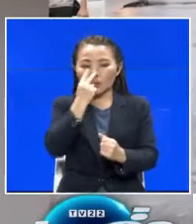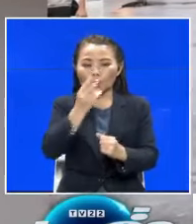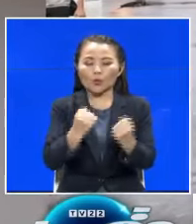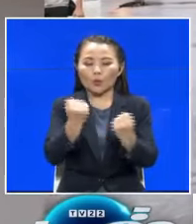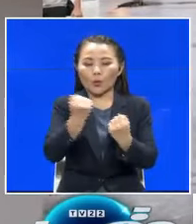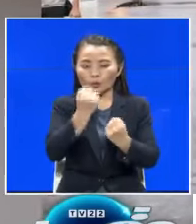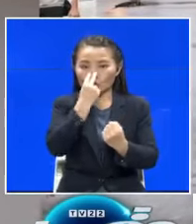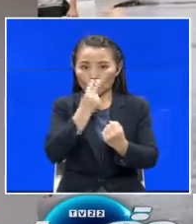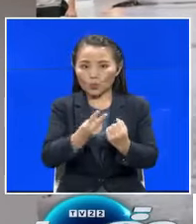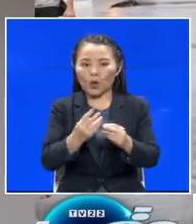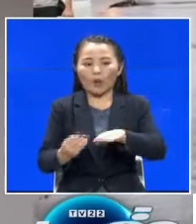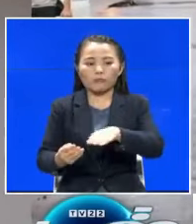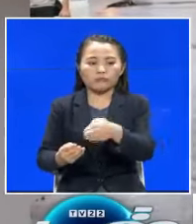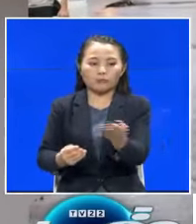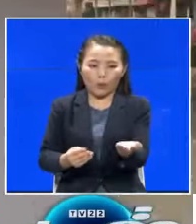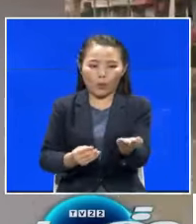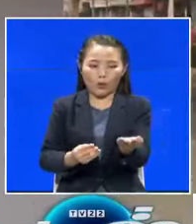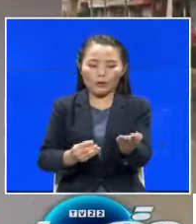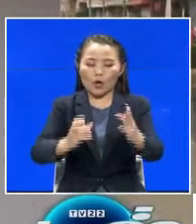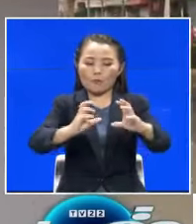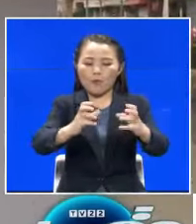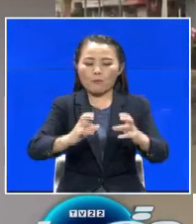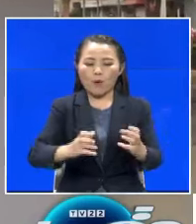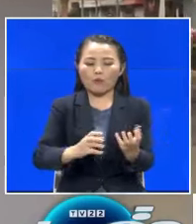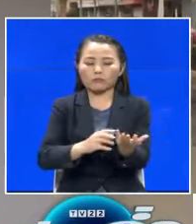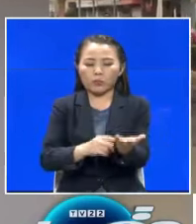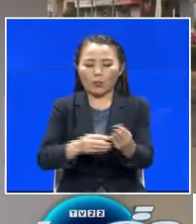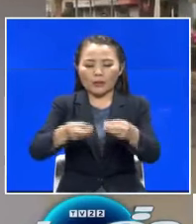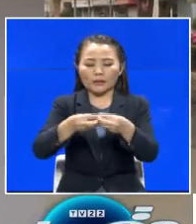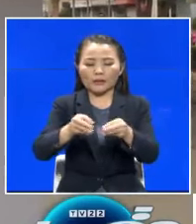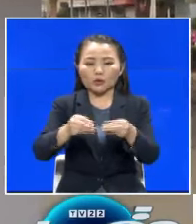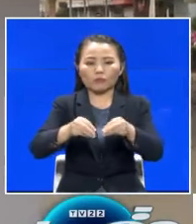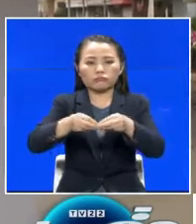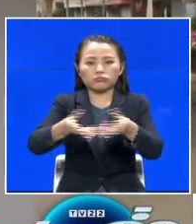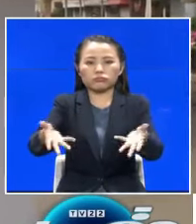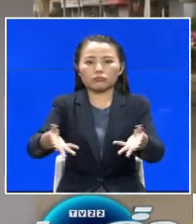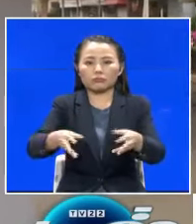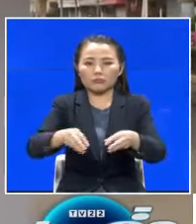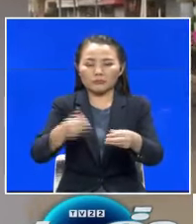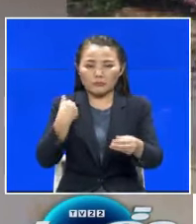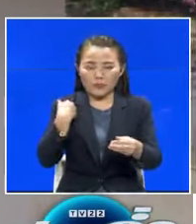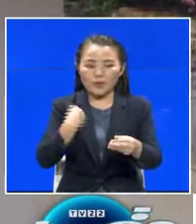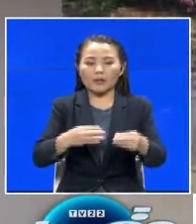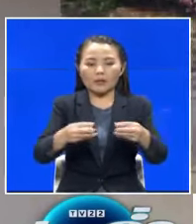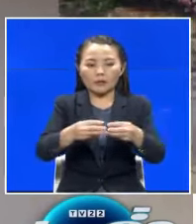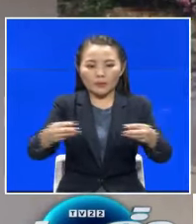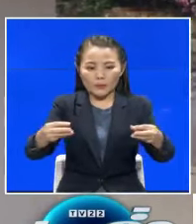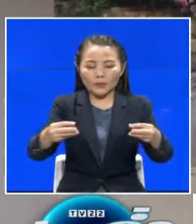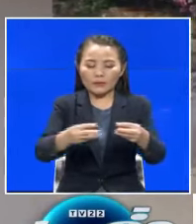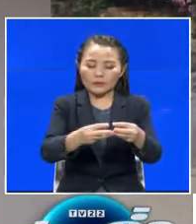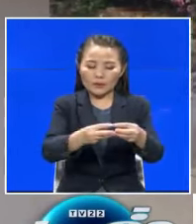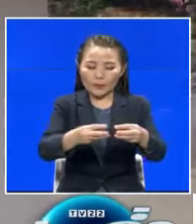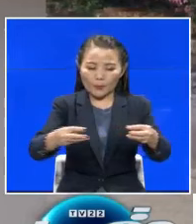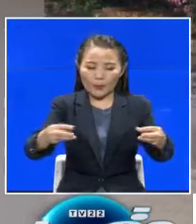างที่เห็นเลยนะคะพลิกคว่ำล้อชี้ฟ้าเลยเศษกระจกแตกเกลื่อนกระจัดกระจายเศษท่อประปาที่ต่อจ